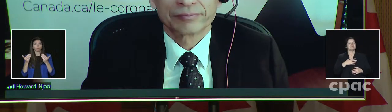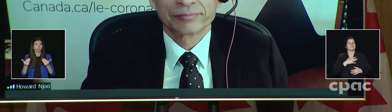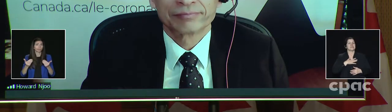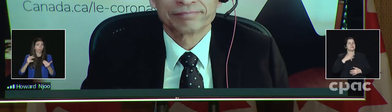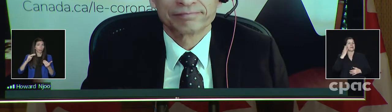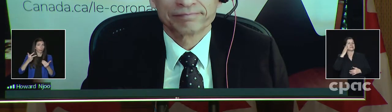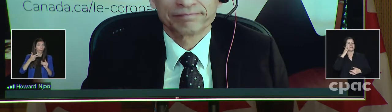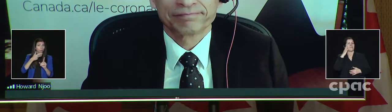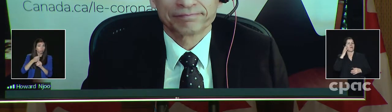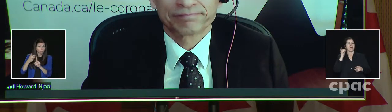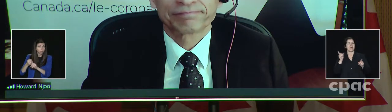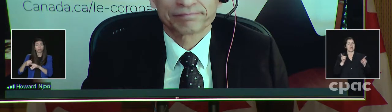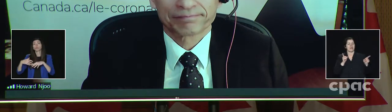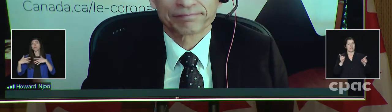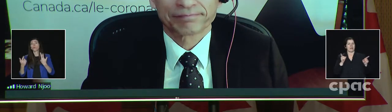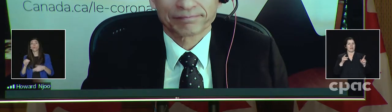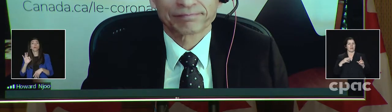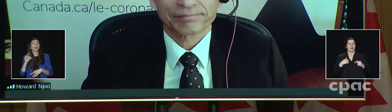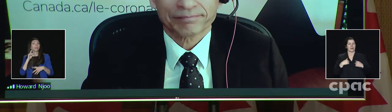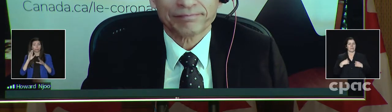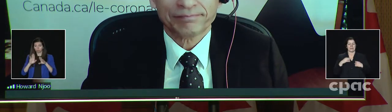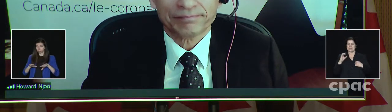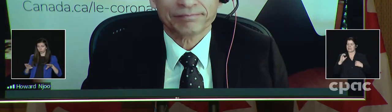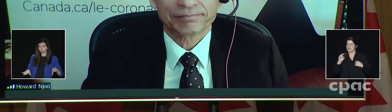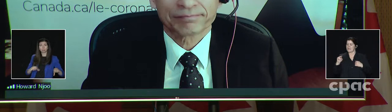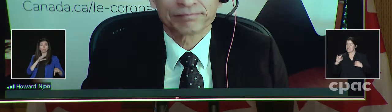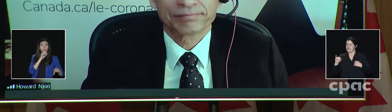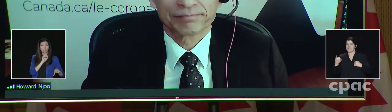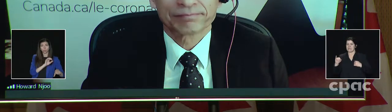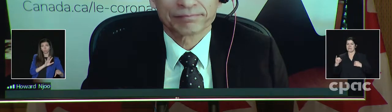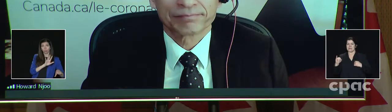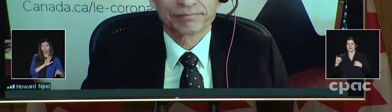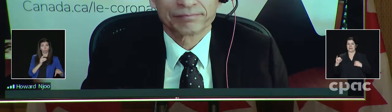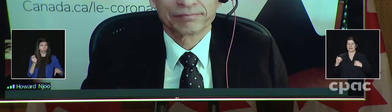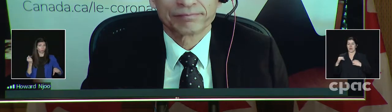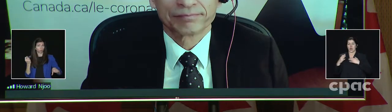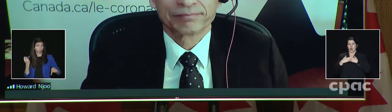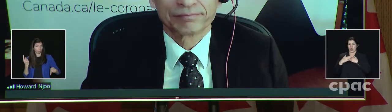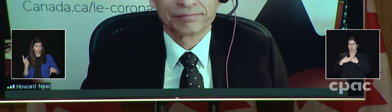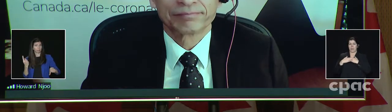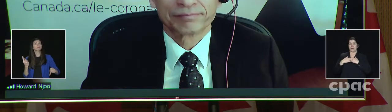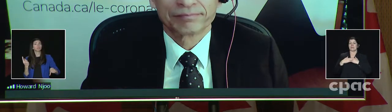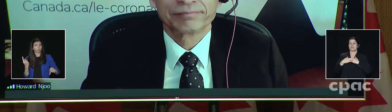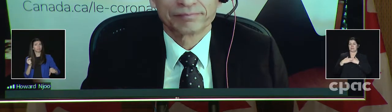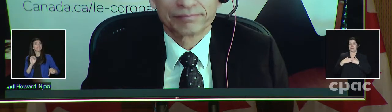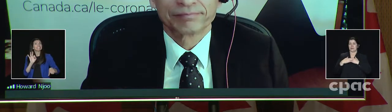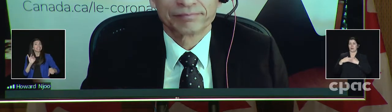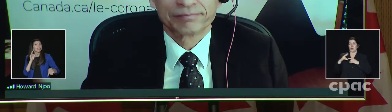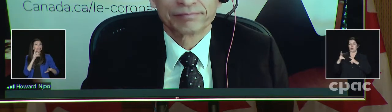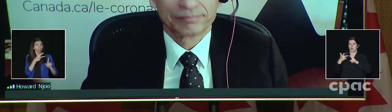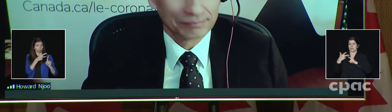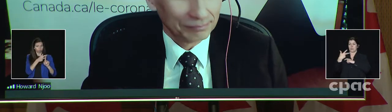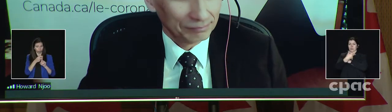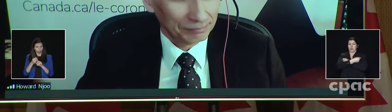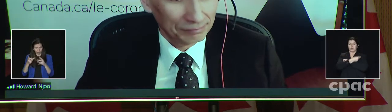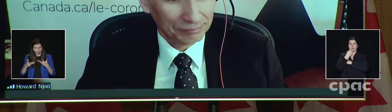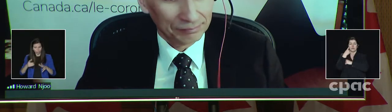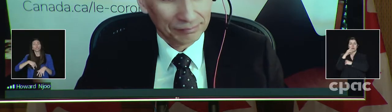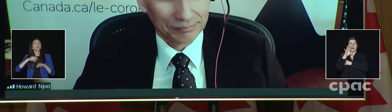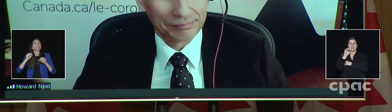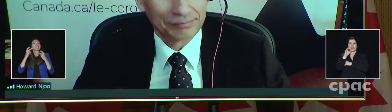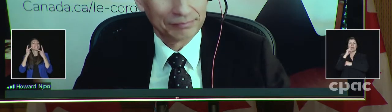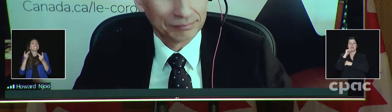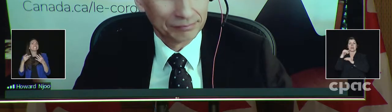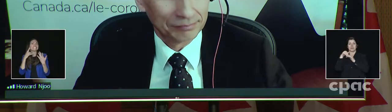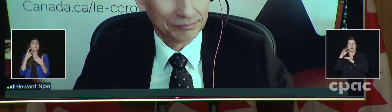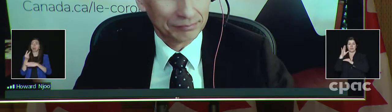le contexte où le CCNI recommandait d'élargir la troisième dose aux 50 ans et plus. Il y a des provinces qui